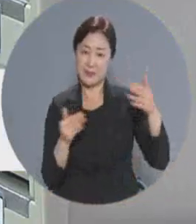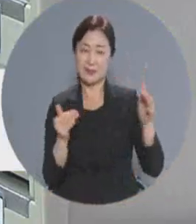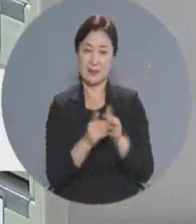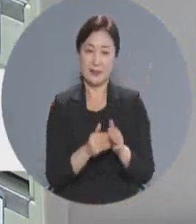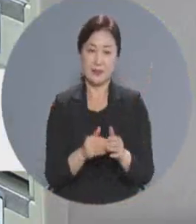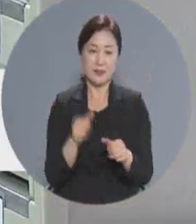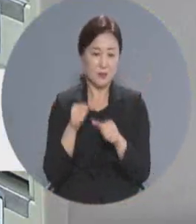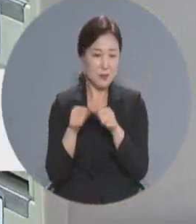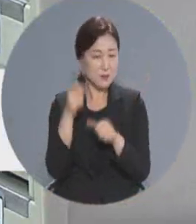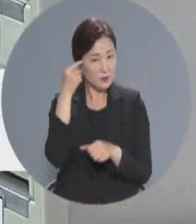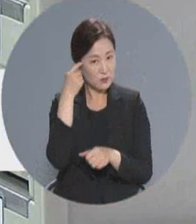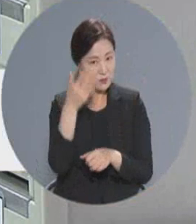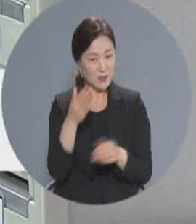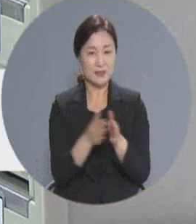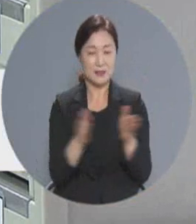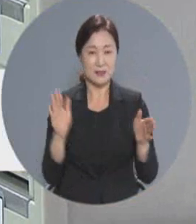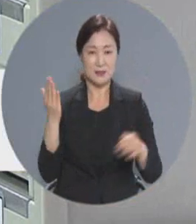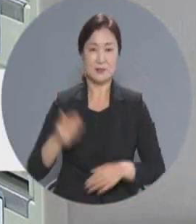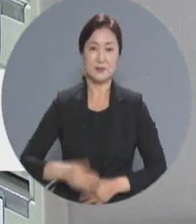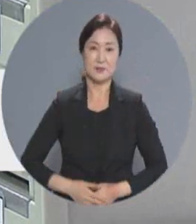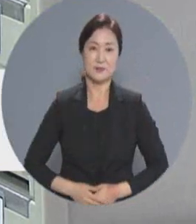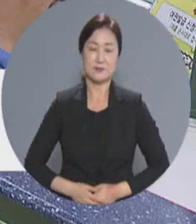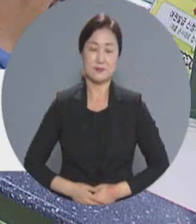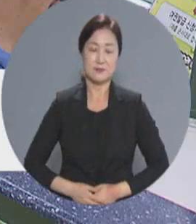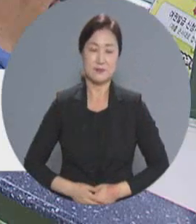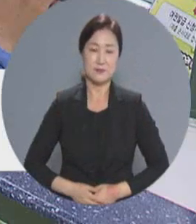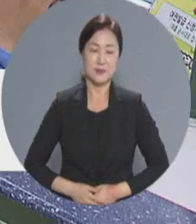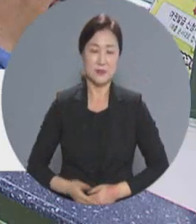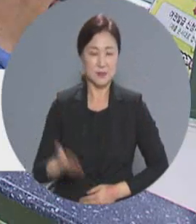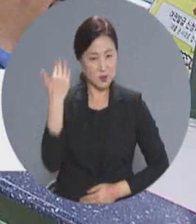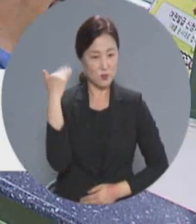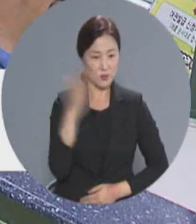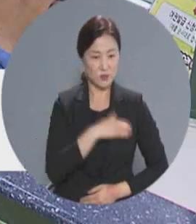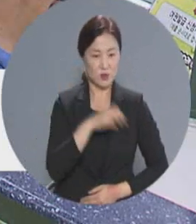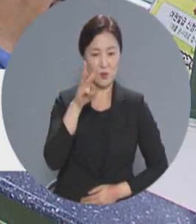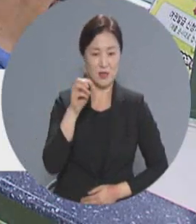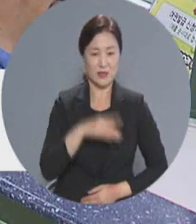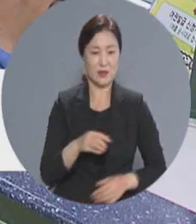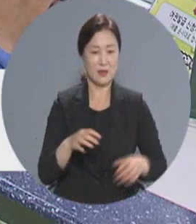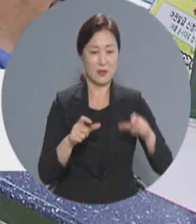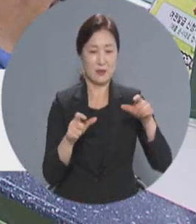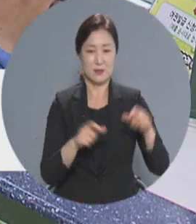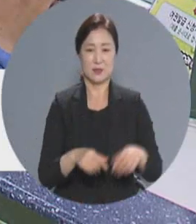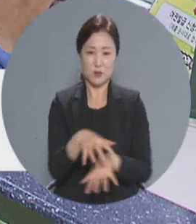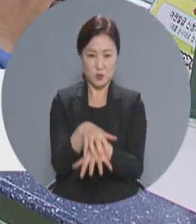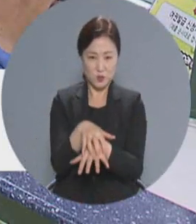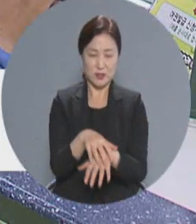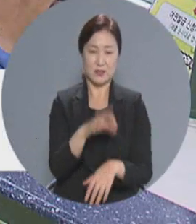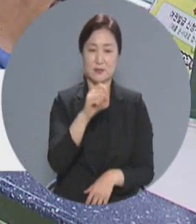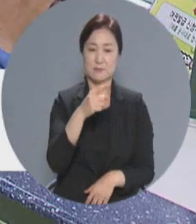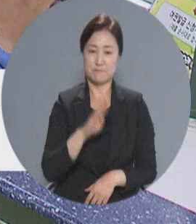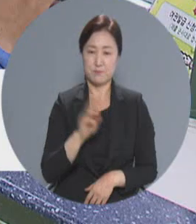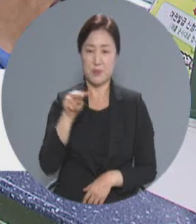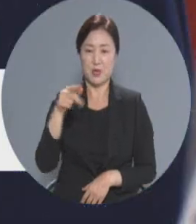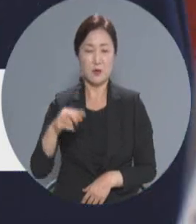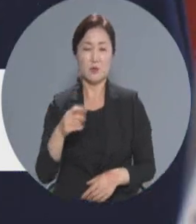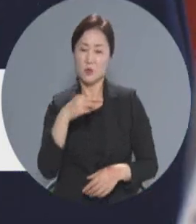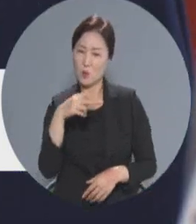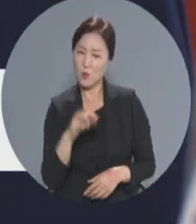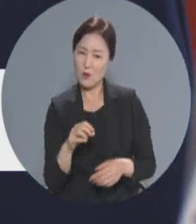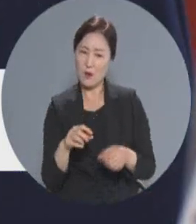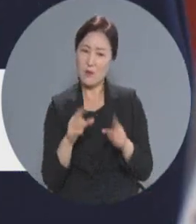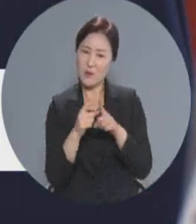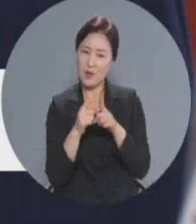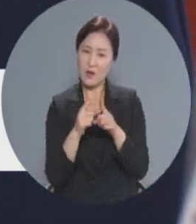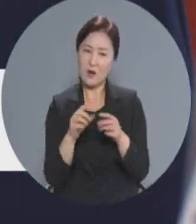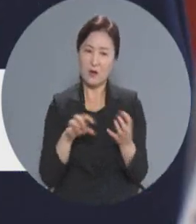시민 설문조사를 실시합니다. 그동안 광양시의 행정조직은 읍면사무소와 주민센터가 혼재돼